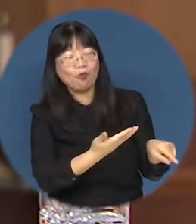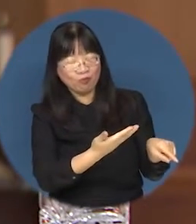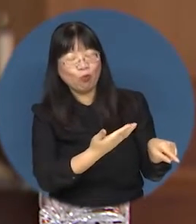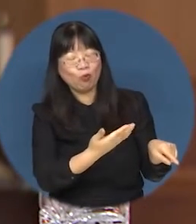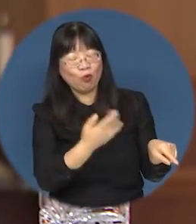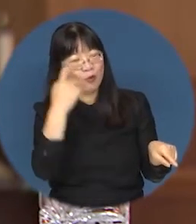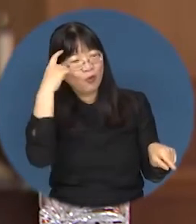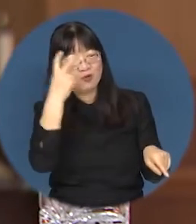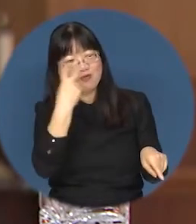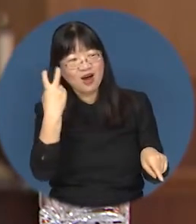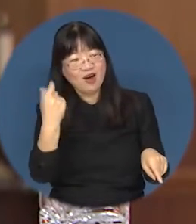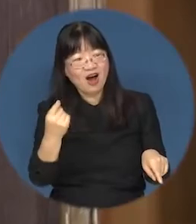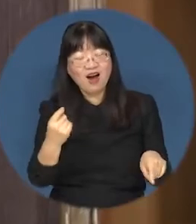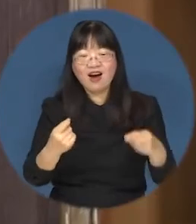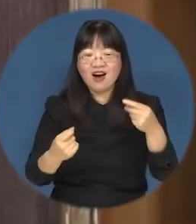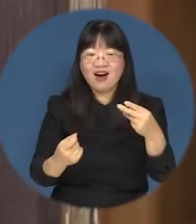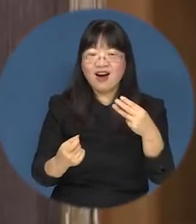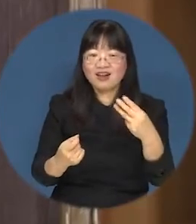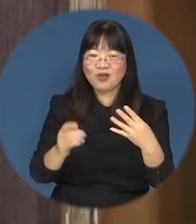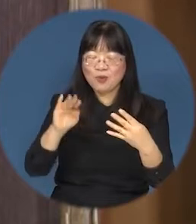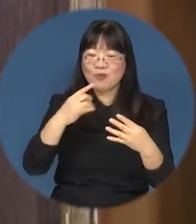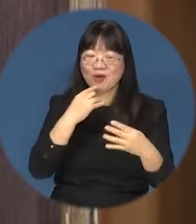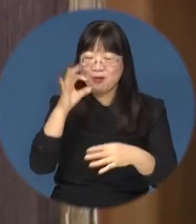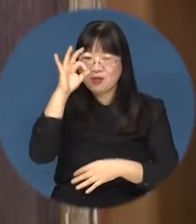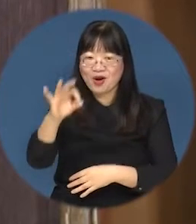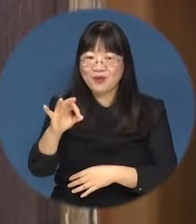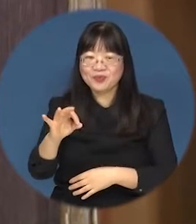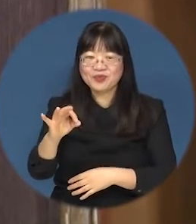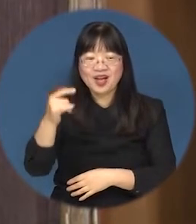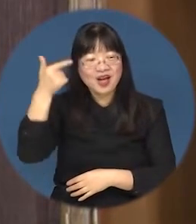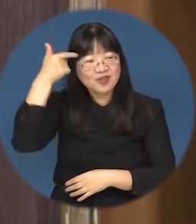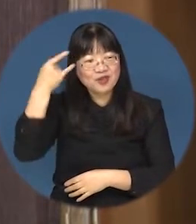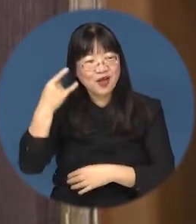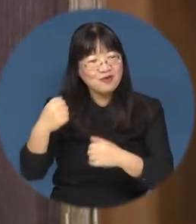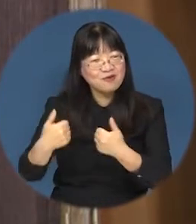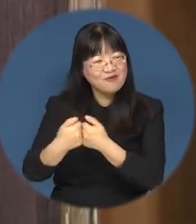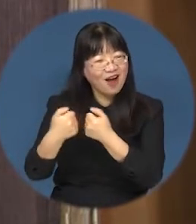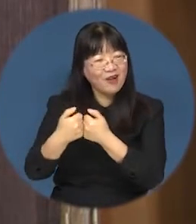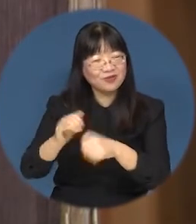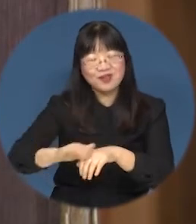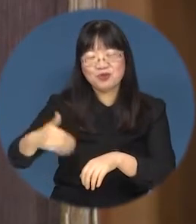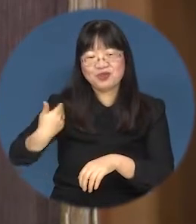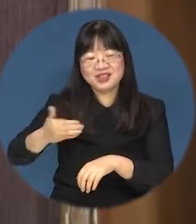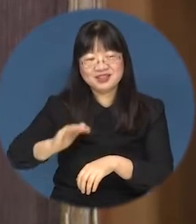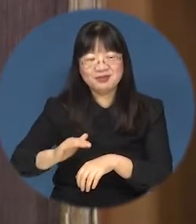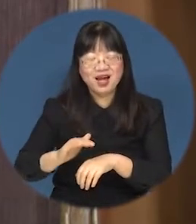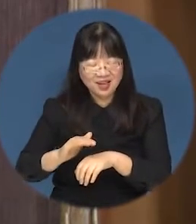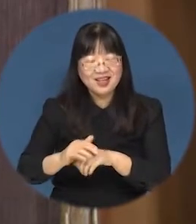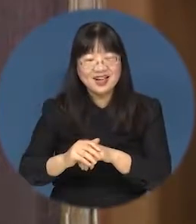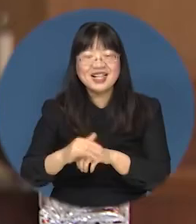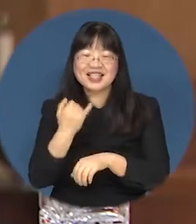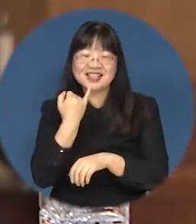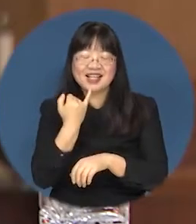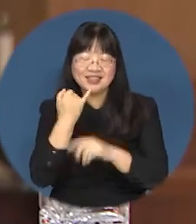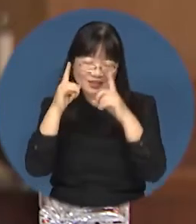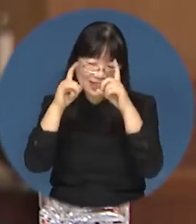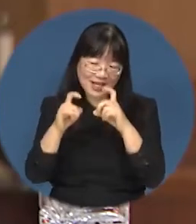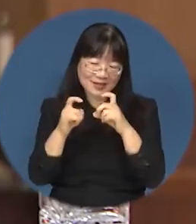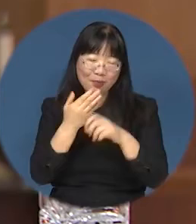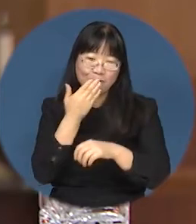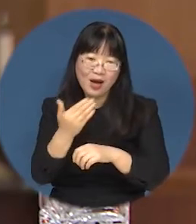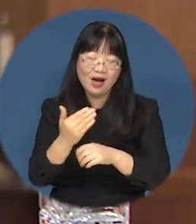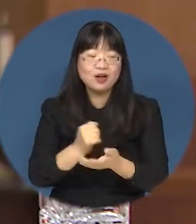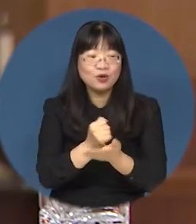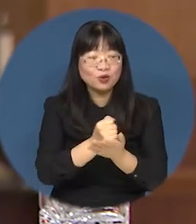예. 서너 번 봤는데 서로 두뇌 싸움 하는 건지 하여튼 안 떠납니다 이렇게 그래서 네, 사진을 찍습니다. 그리고